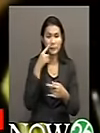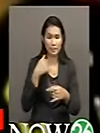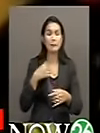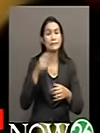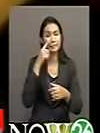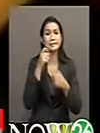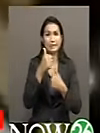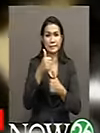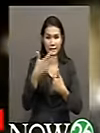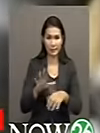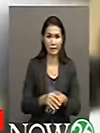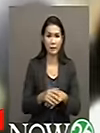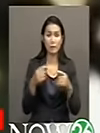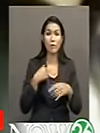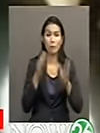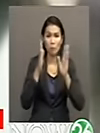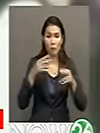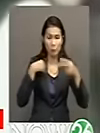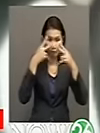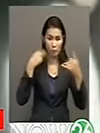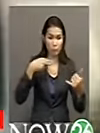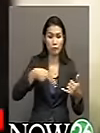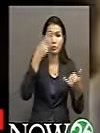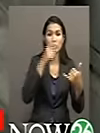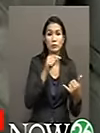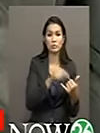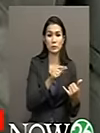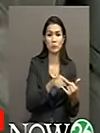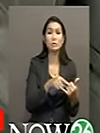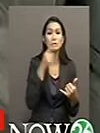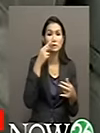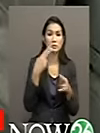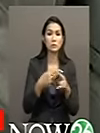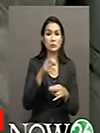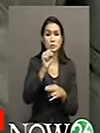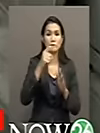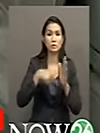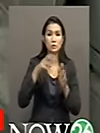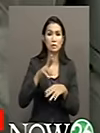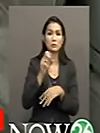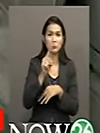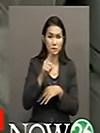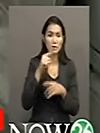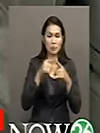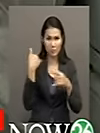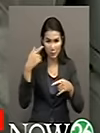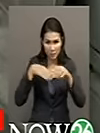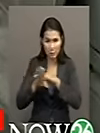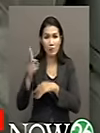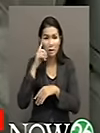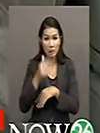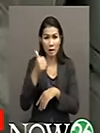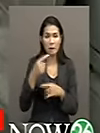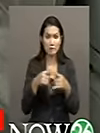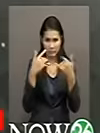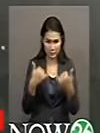ลอดภัยครับส่วนคนร้ายถูกวิสามัน1คนก็คือนายสุรศักดิ์บุญทับแล้วก็มีอีก1คนที่หลบหนีไปได้ตอนนี้ตำ